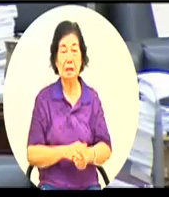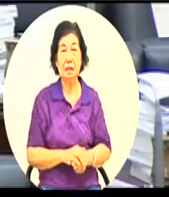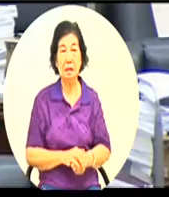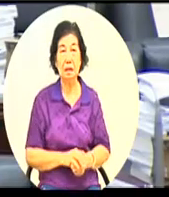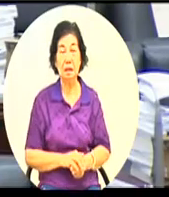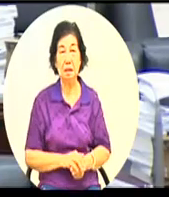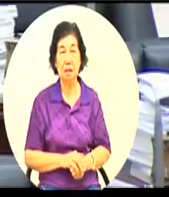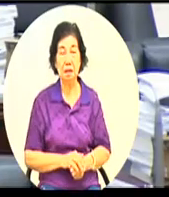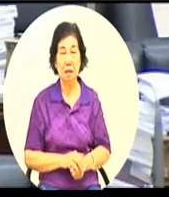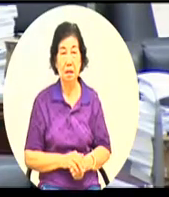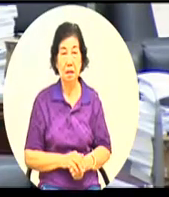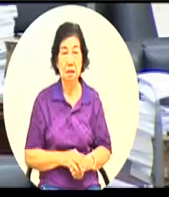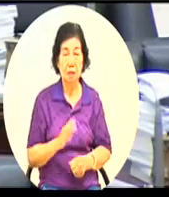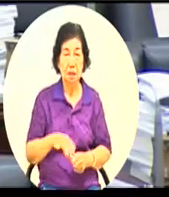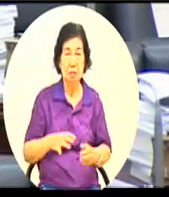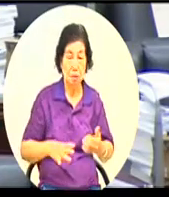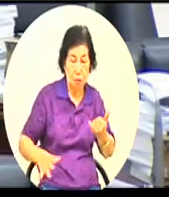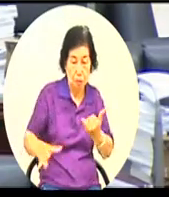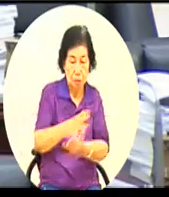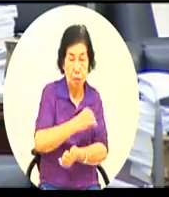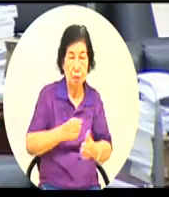全台湾嘛是第一的。